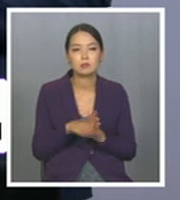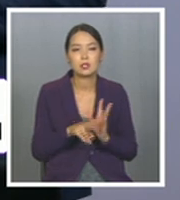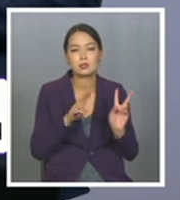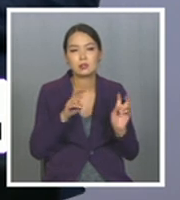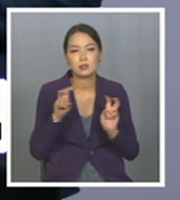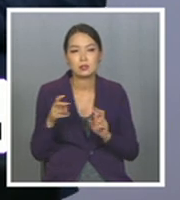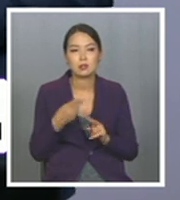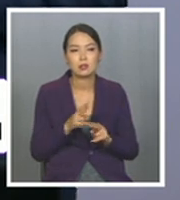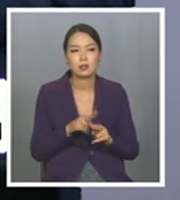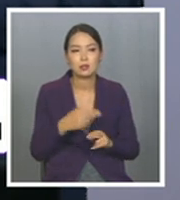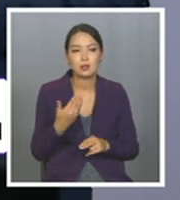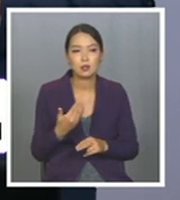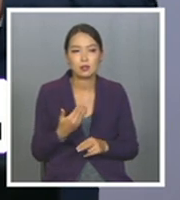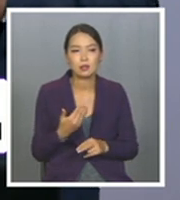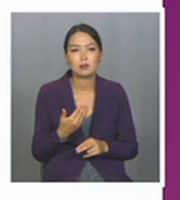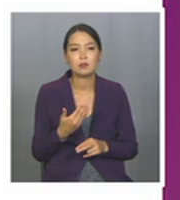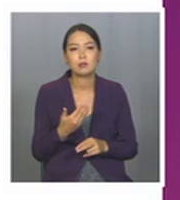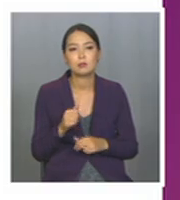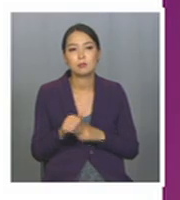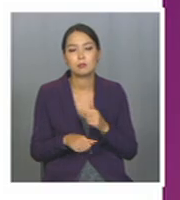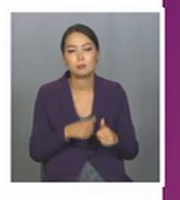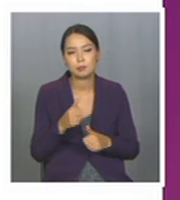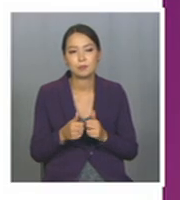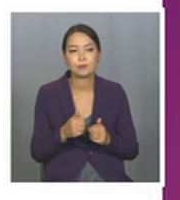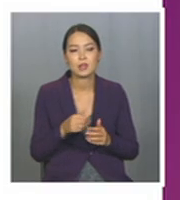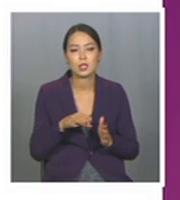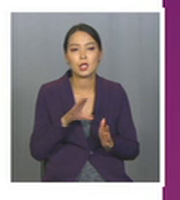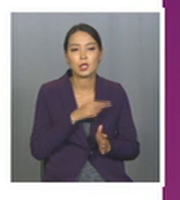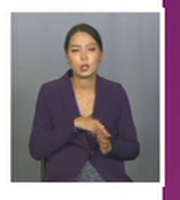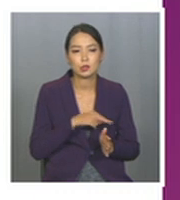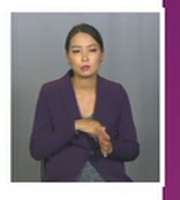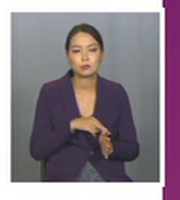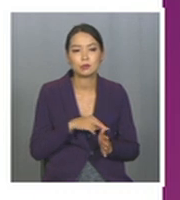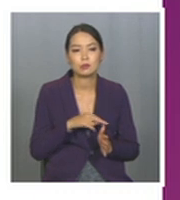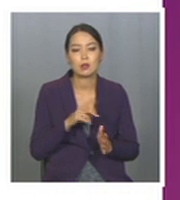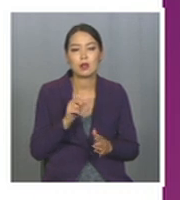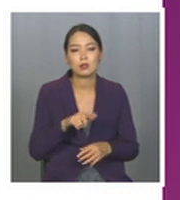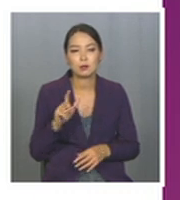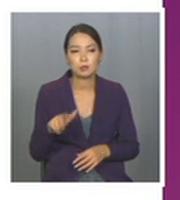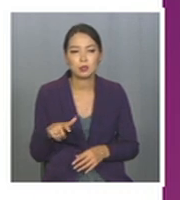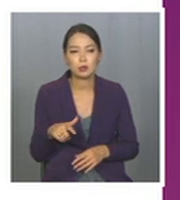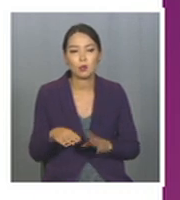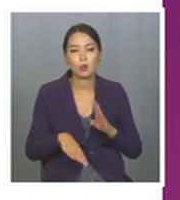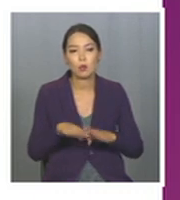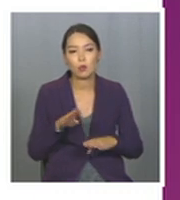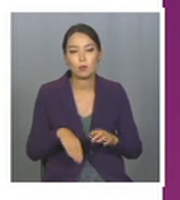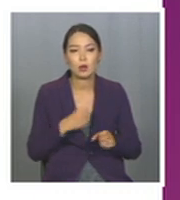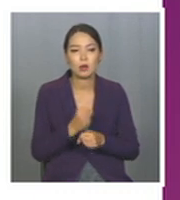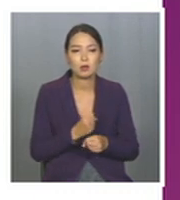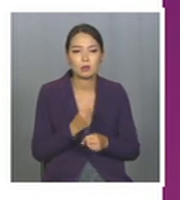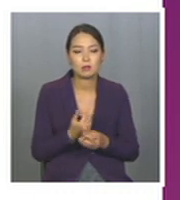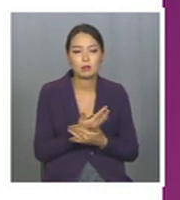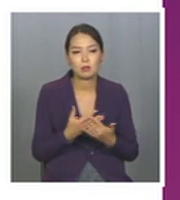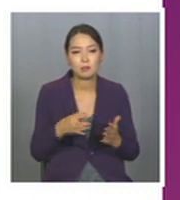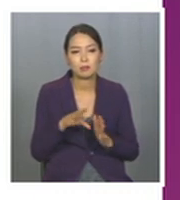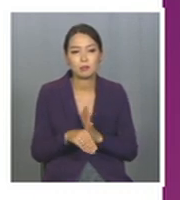ал екіншісі ол материалдық ресурстарға адамзат қолымен жасалған әртүрлі өнім түрлері жатады.